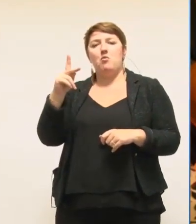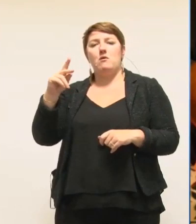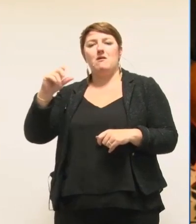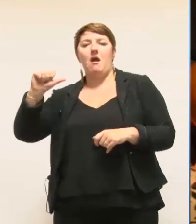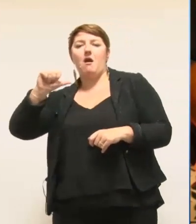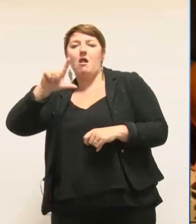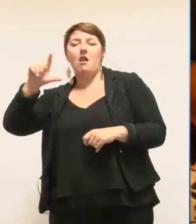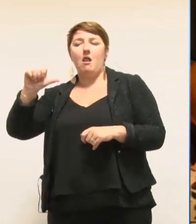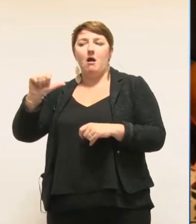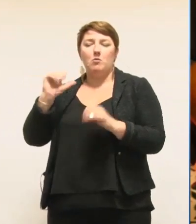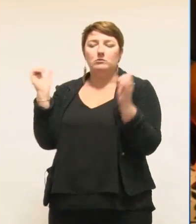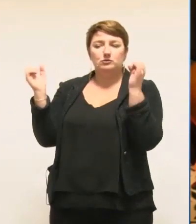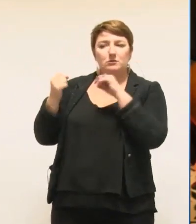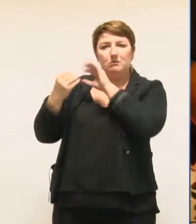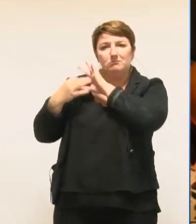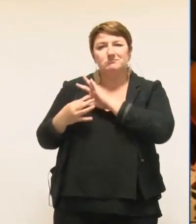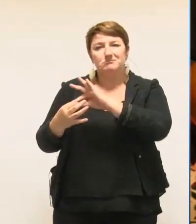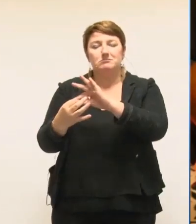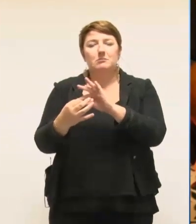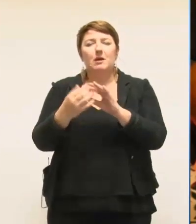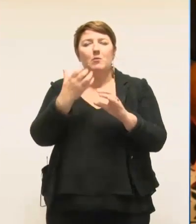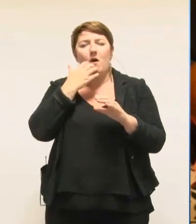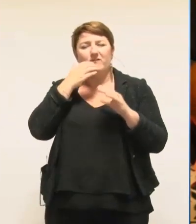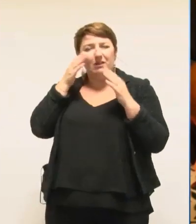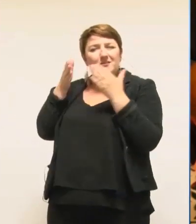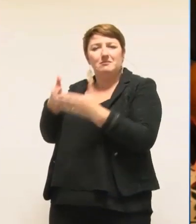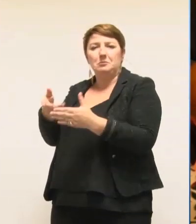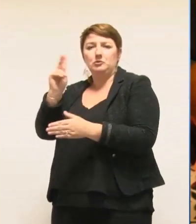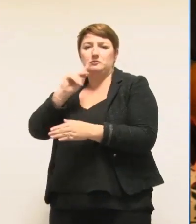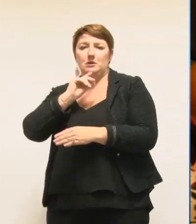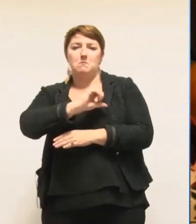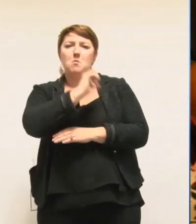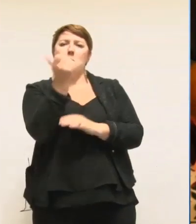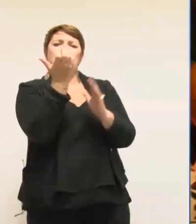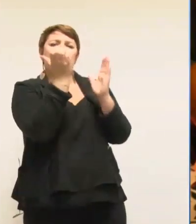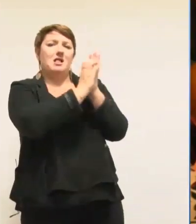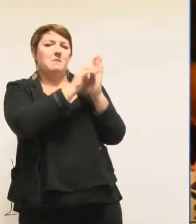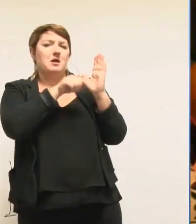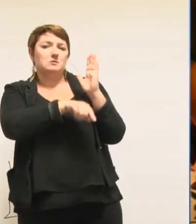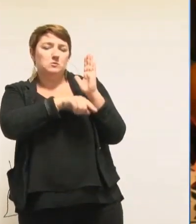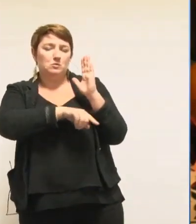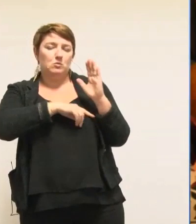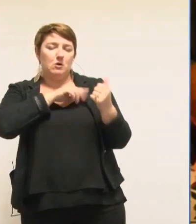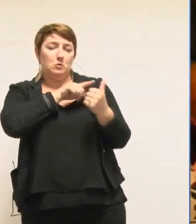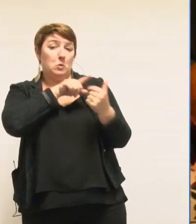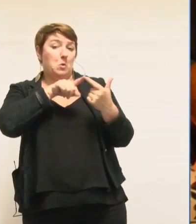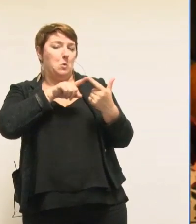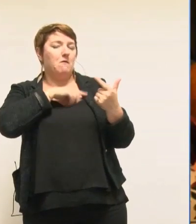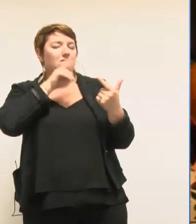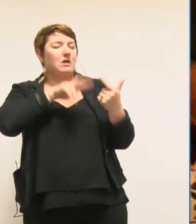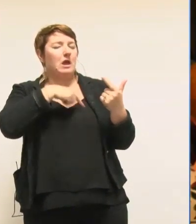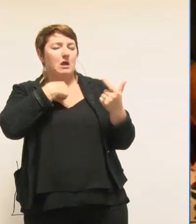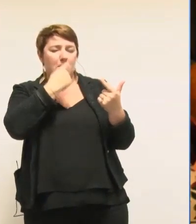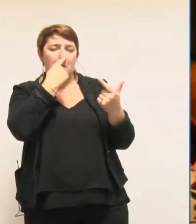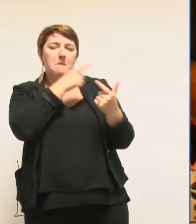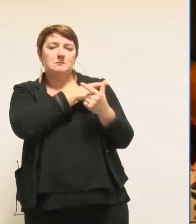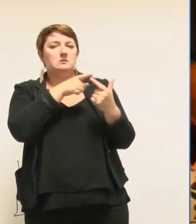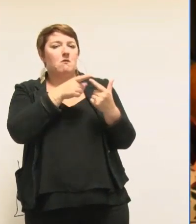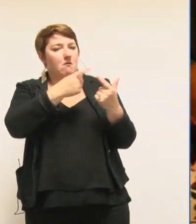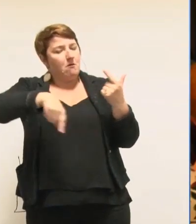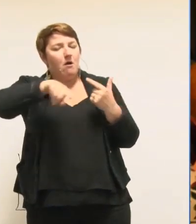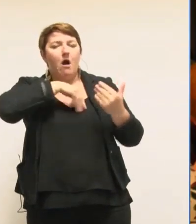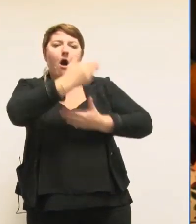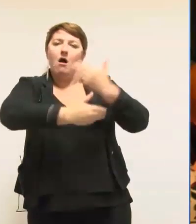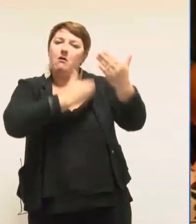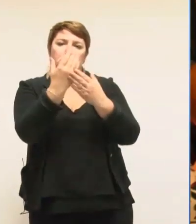contre, je voudrais plutôt parler de la deuxième, mais sur la première délibération, il y a deux choses que je retiens sur lesquelles je trouve que vous avez beaucoup